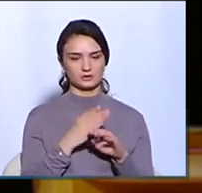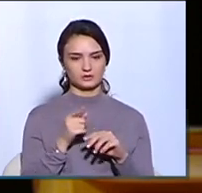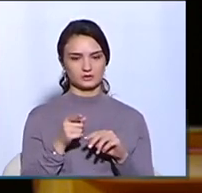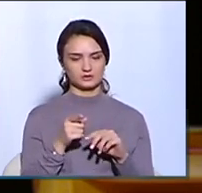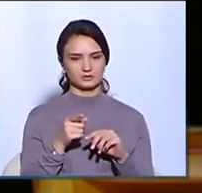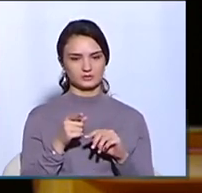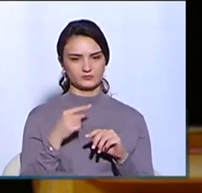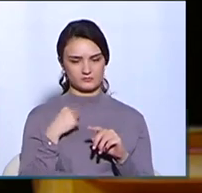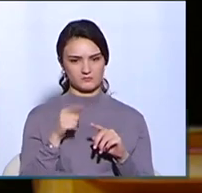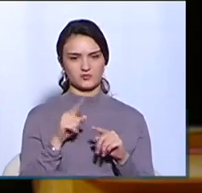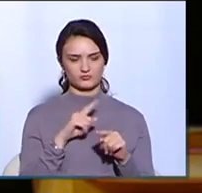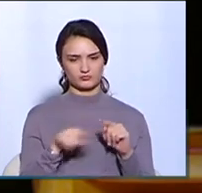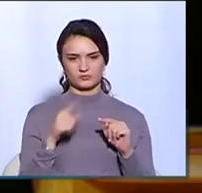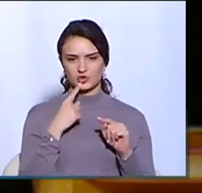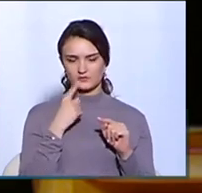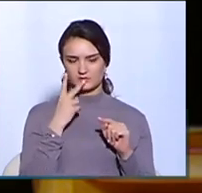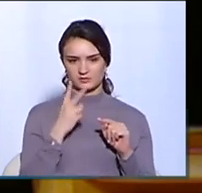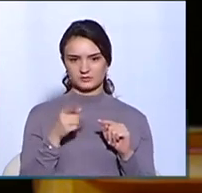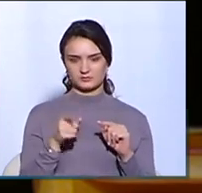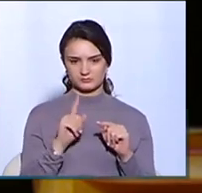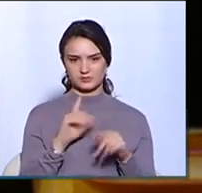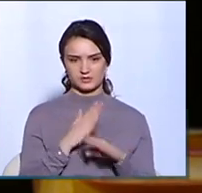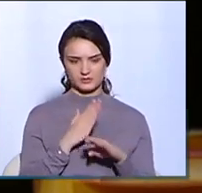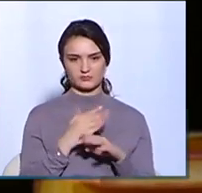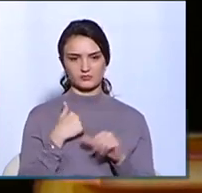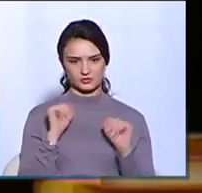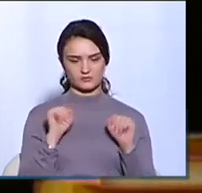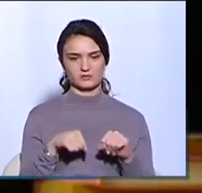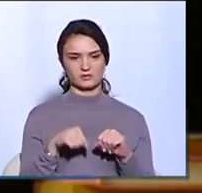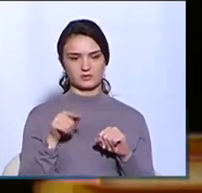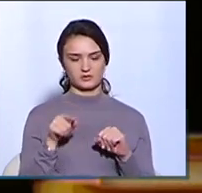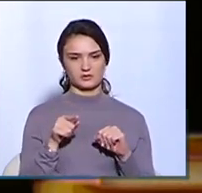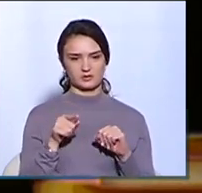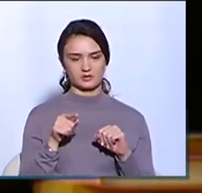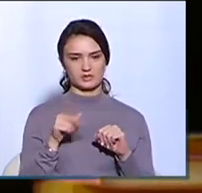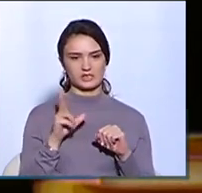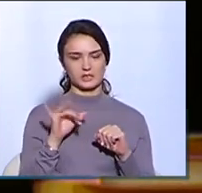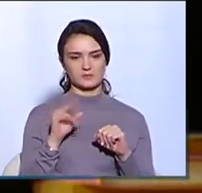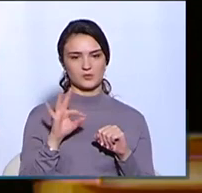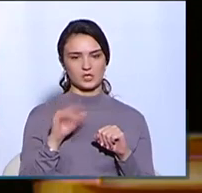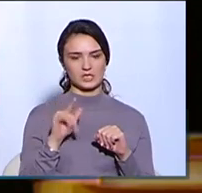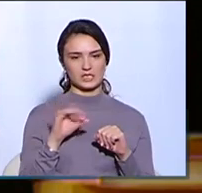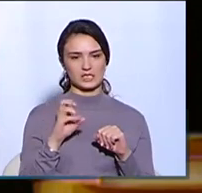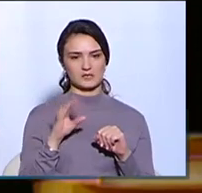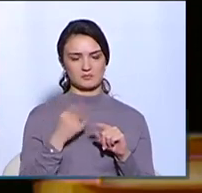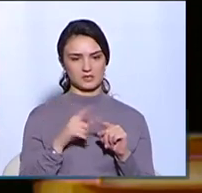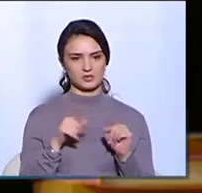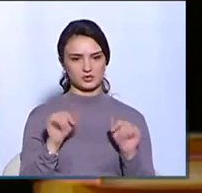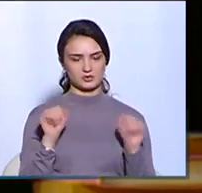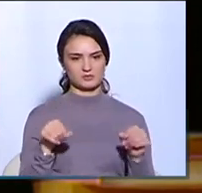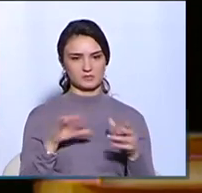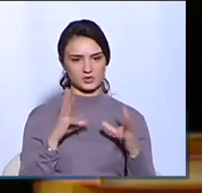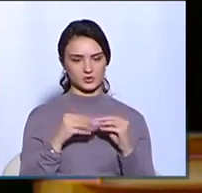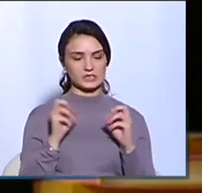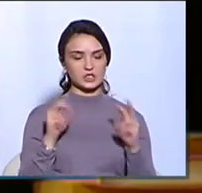და ჩვენ მაშინ მივიღეთ ეჭვი და დაისვა დიაგნოზი, ჩვენ შეგვიძლია თავიდან ავირიდოთ ჰიპოგლიკემიის ეპიზოდები, რომელიც შეიძლება